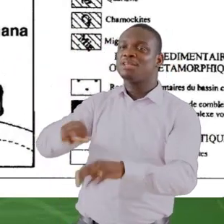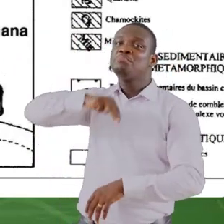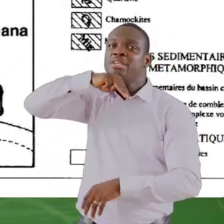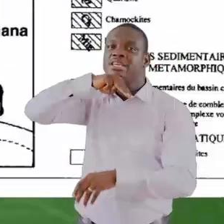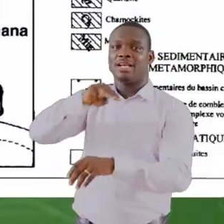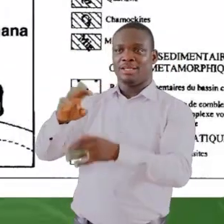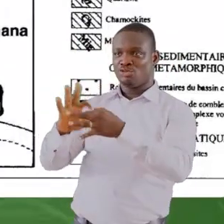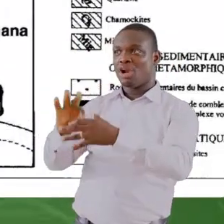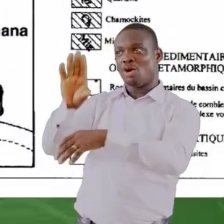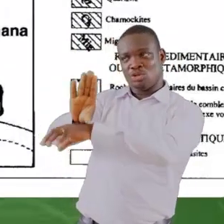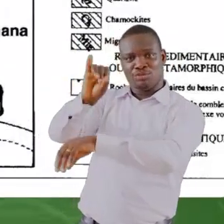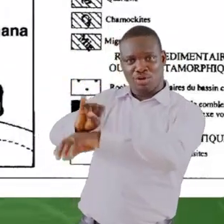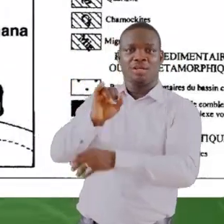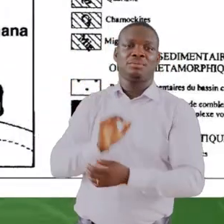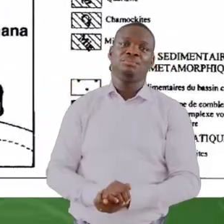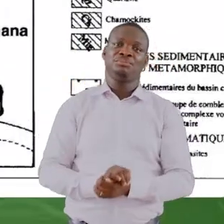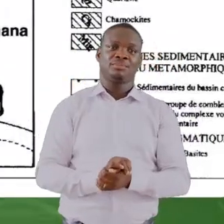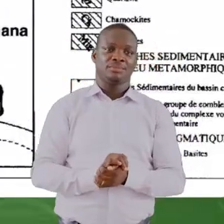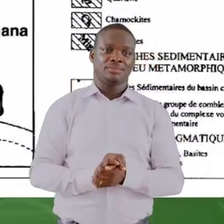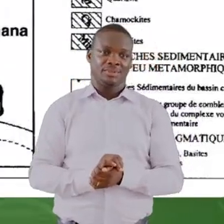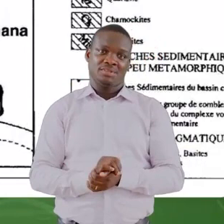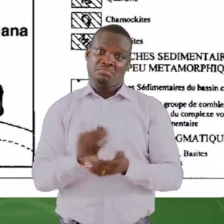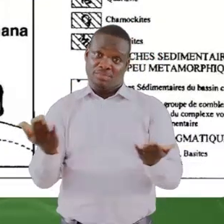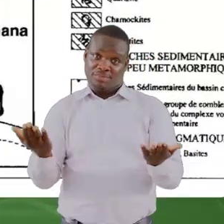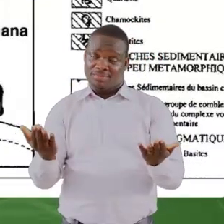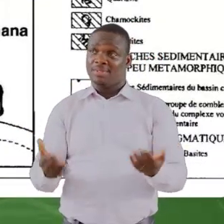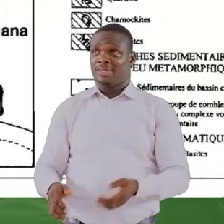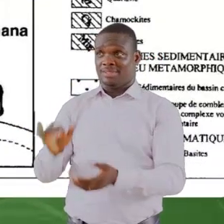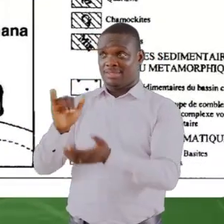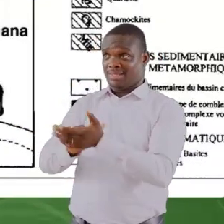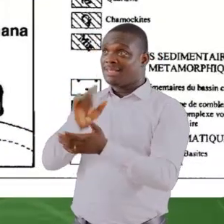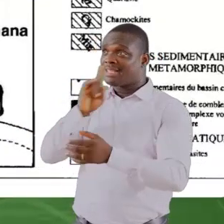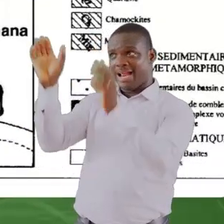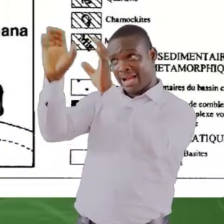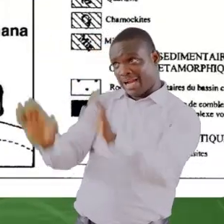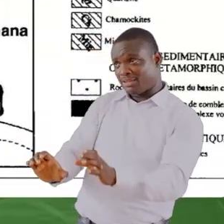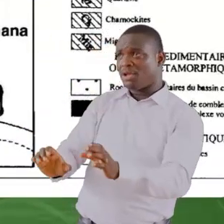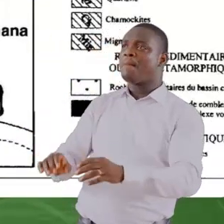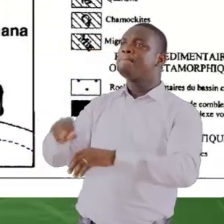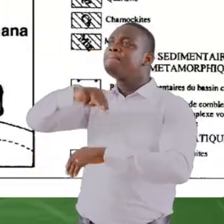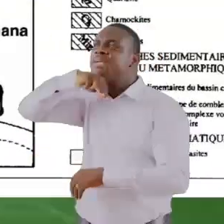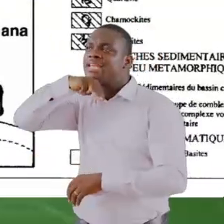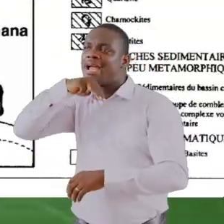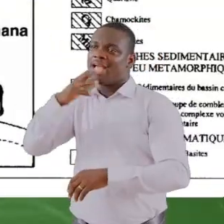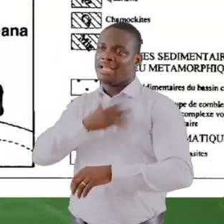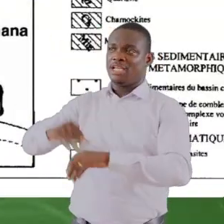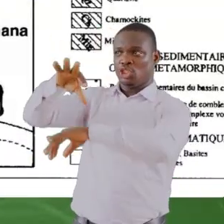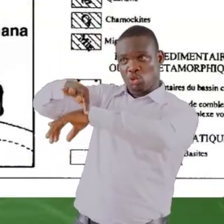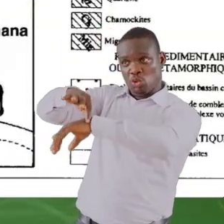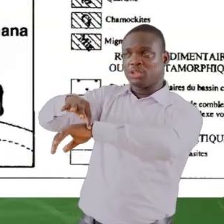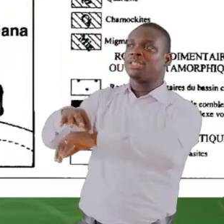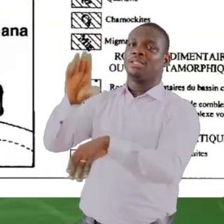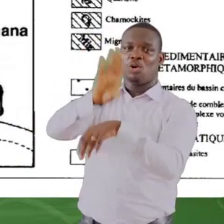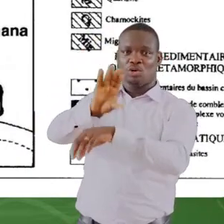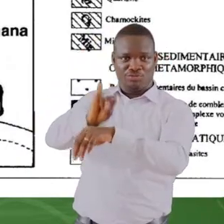la Côte d'Ivoire ou encore la carte minière et géologique de la Côte